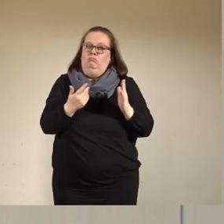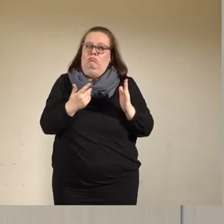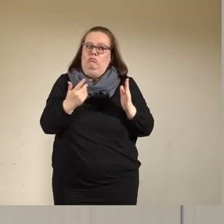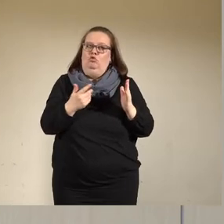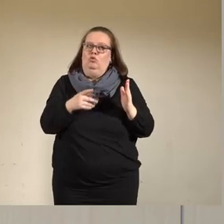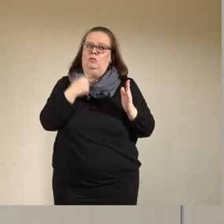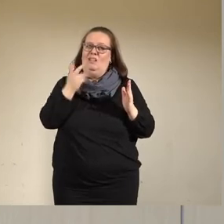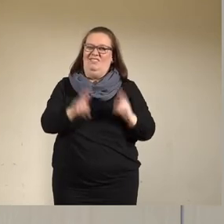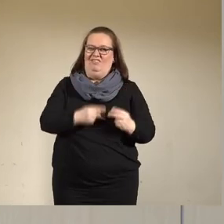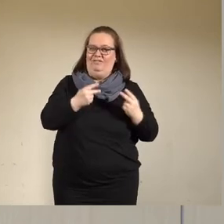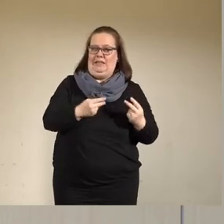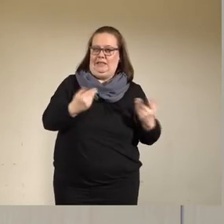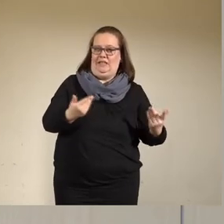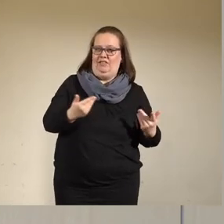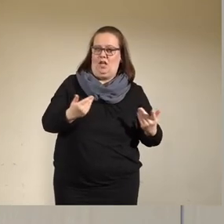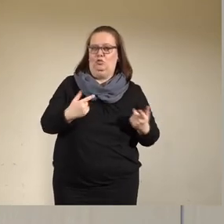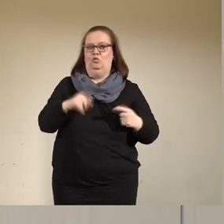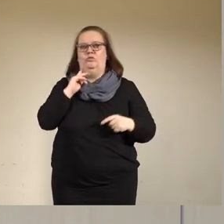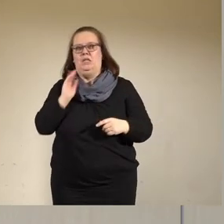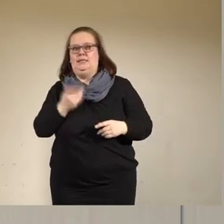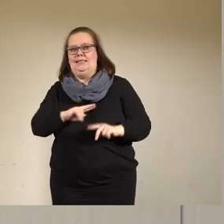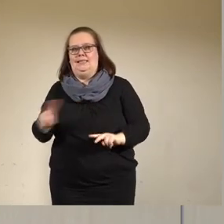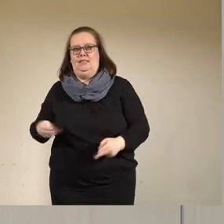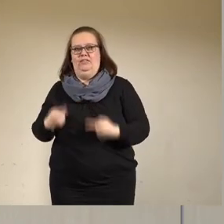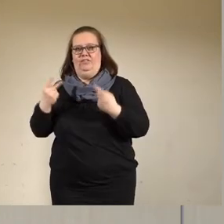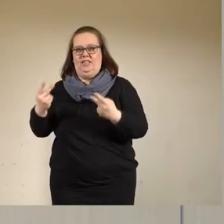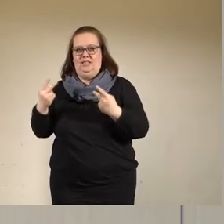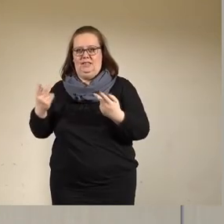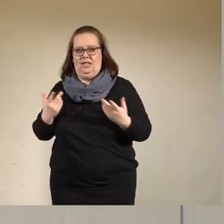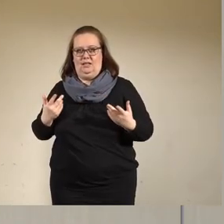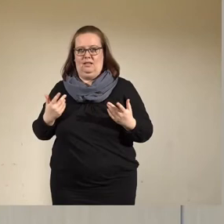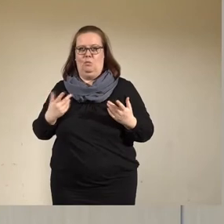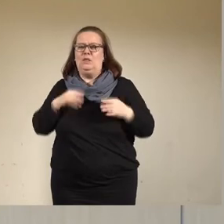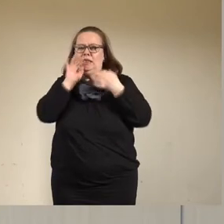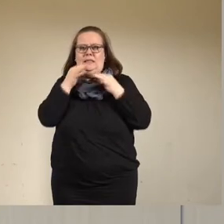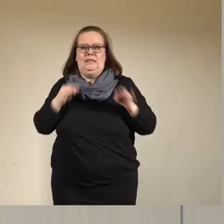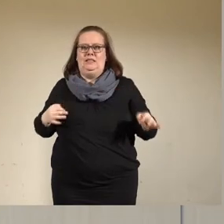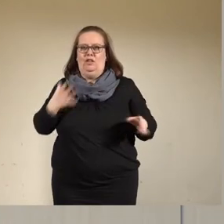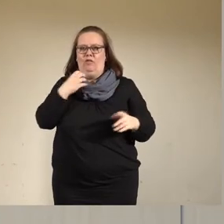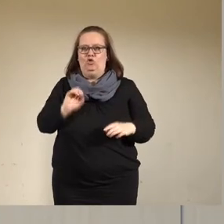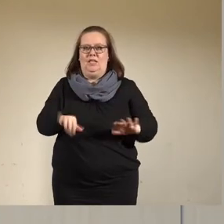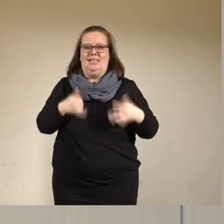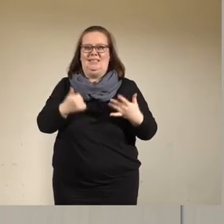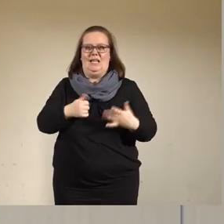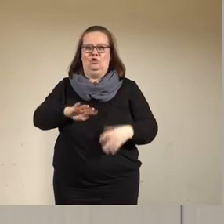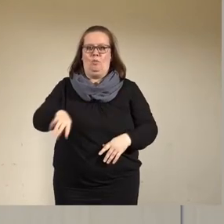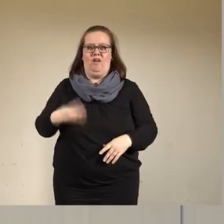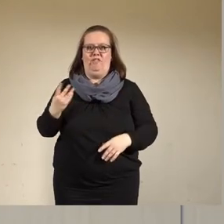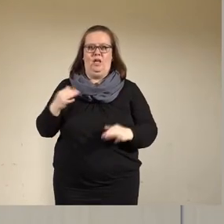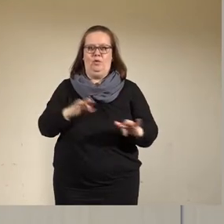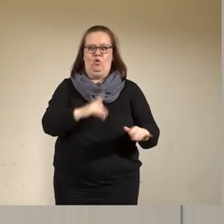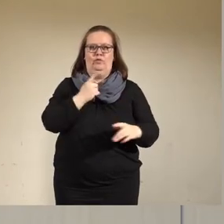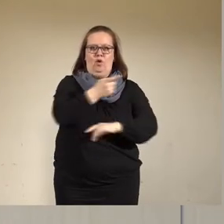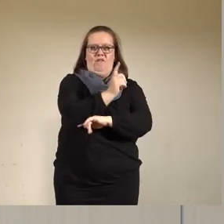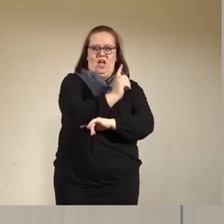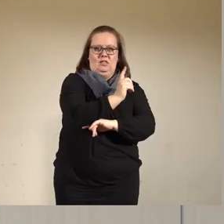gesagt, was wichtig ist und was unwichtig ist. Also jetzt ohne in die Einzelheiten zu gehen, 6,4 Millionen für den